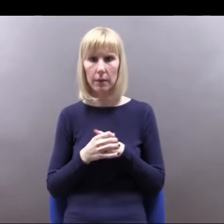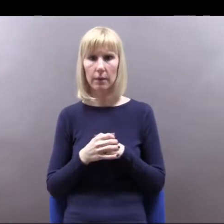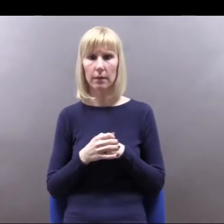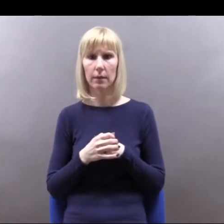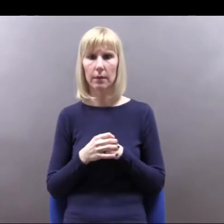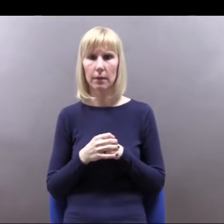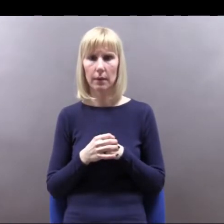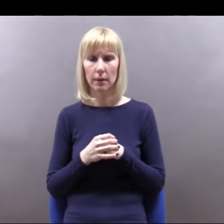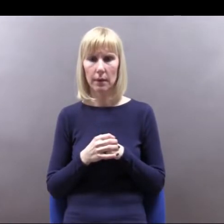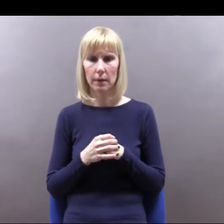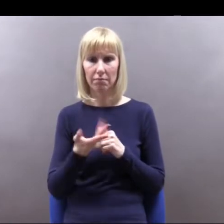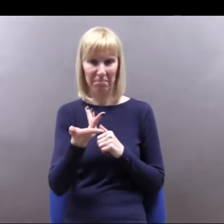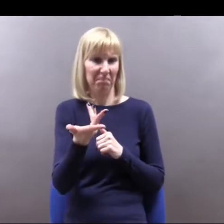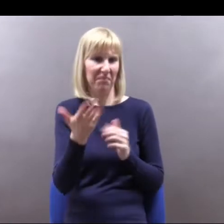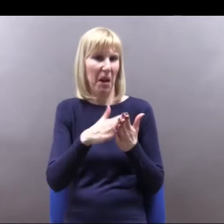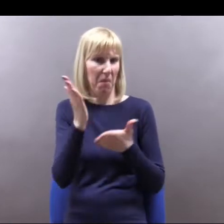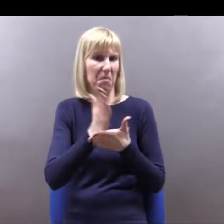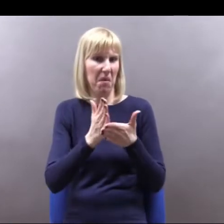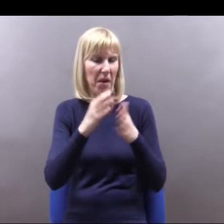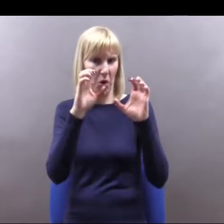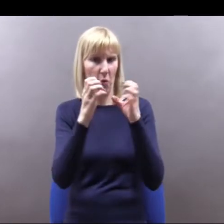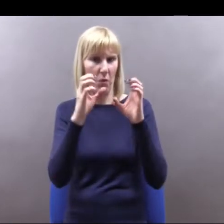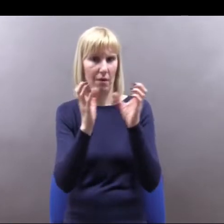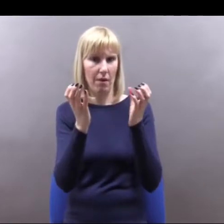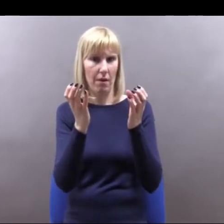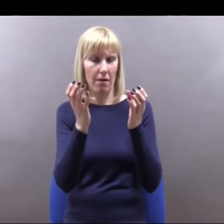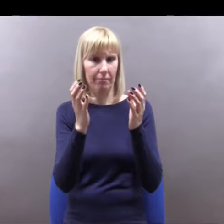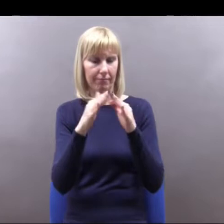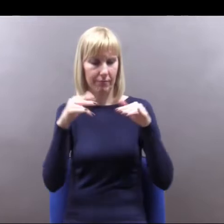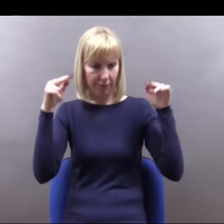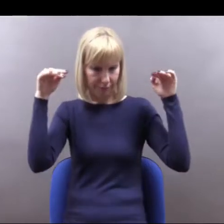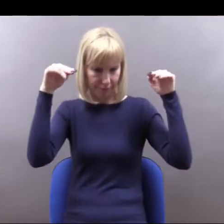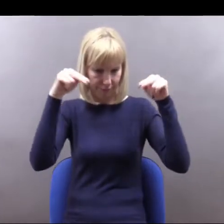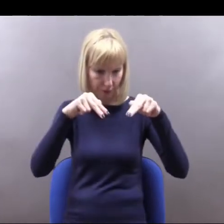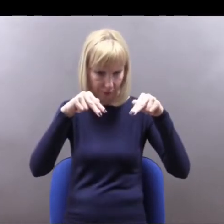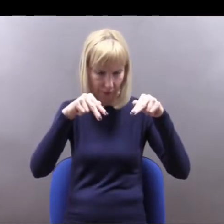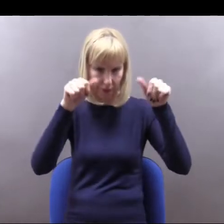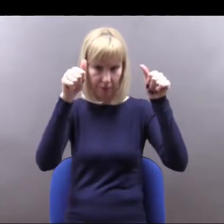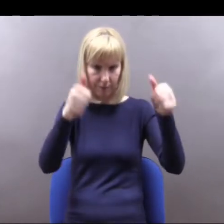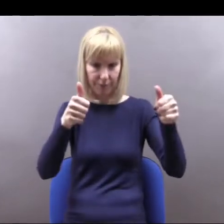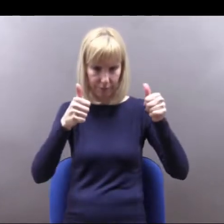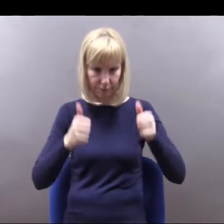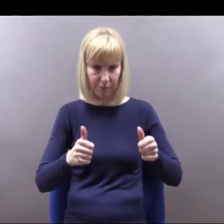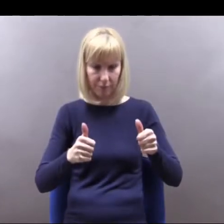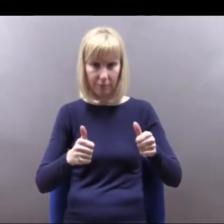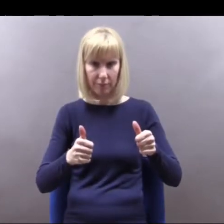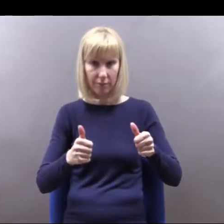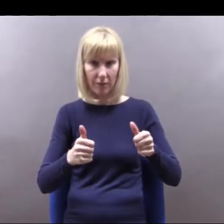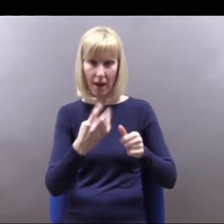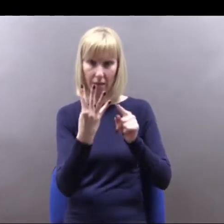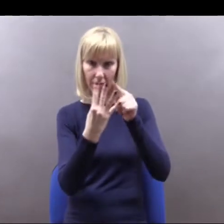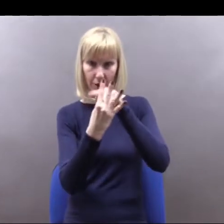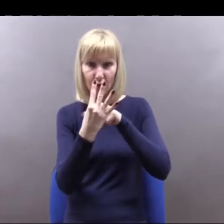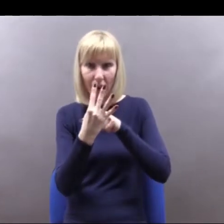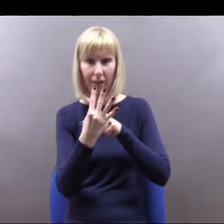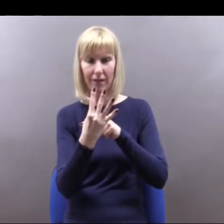Jak stacja Łódź Niciardiana jest skonstruowana, mapa Google, z lotu ptaka, proszę spojrzeć.